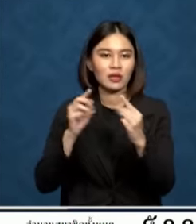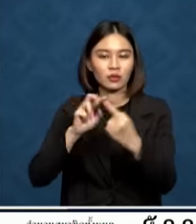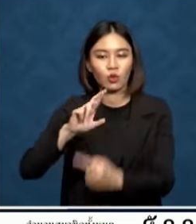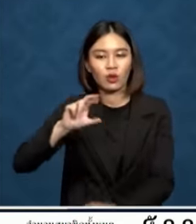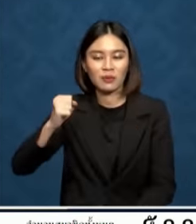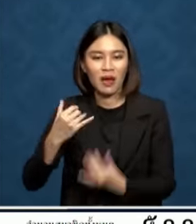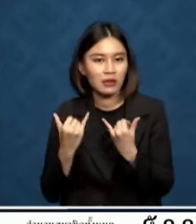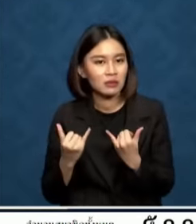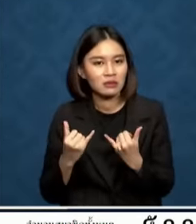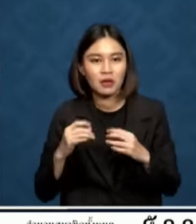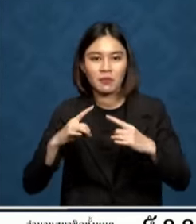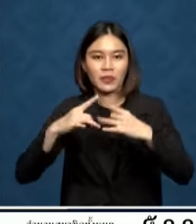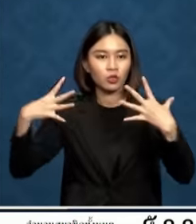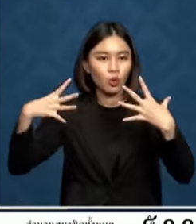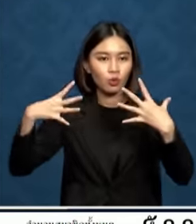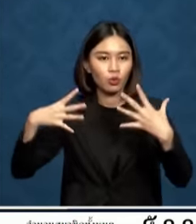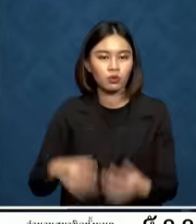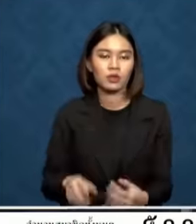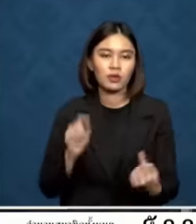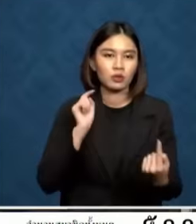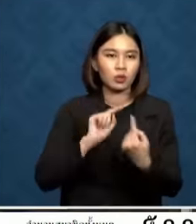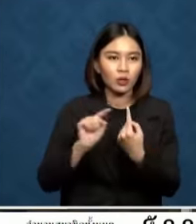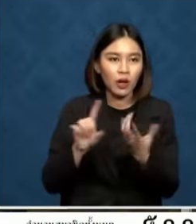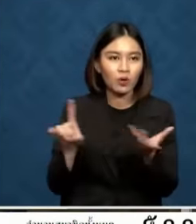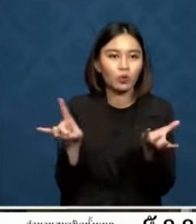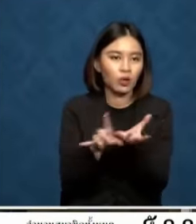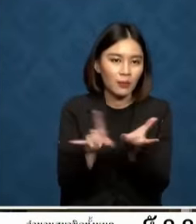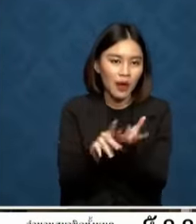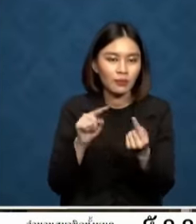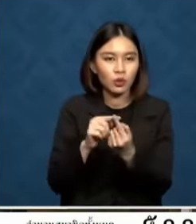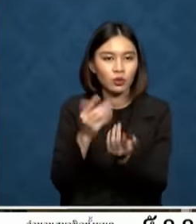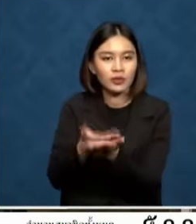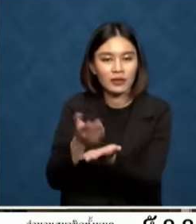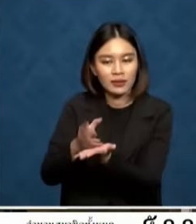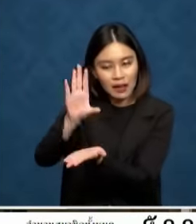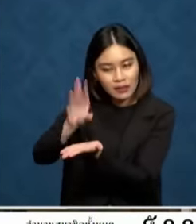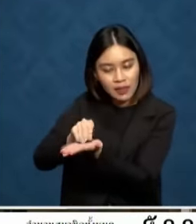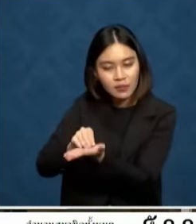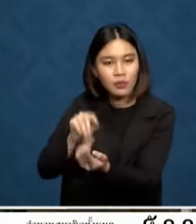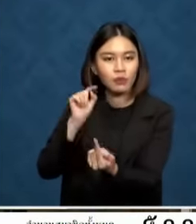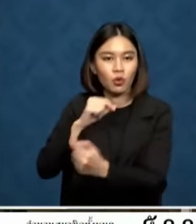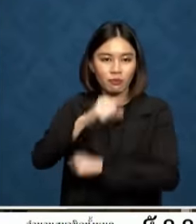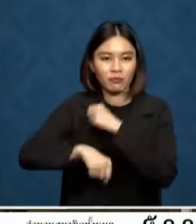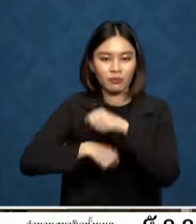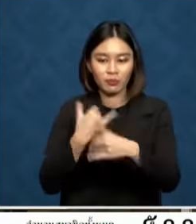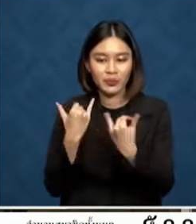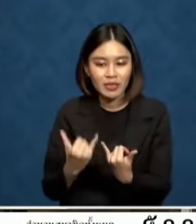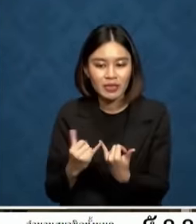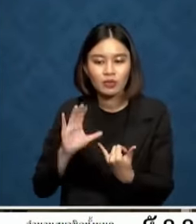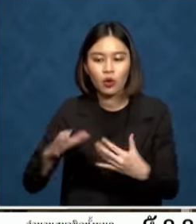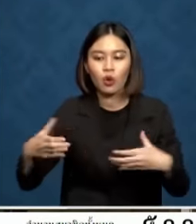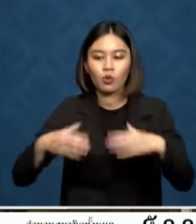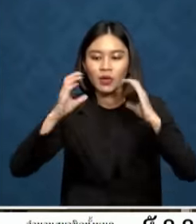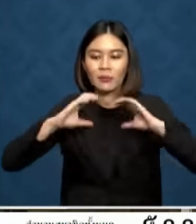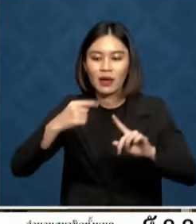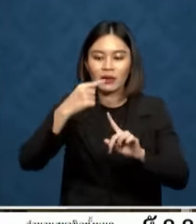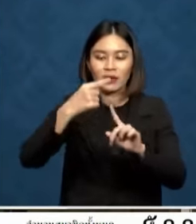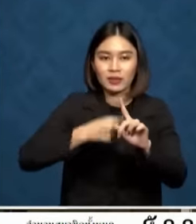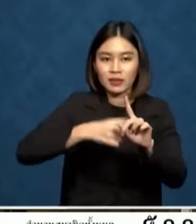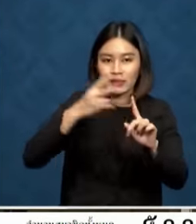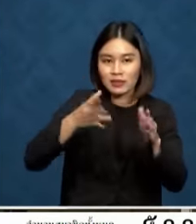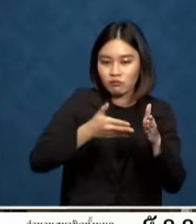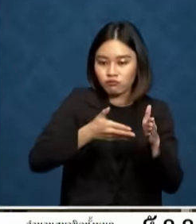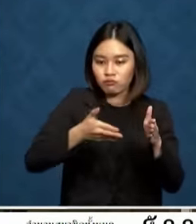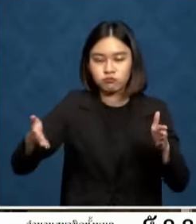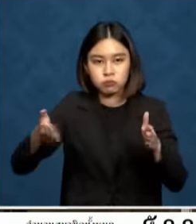ไว้โดยเฉพาะประสิทธิภาพการเก็บรายได้เฉพาะปีนี้ของรัฐบาล 7เดือน